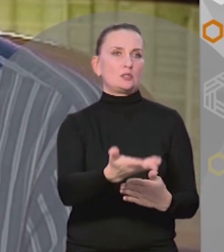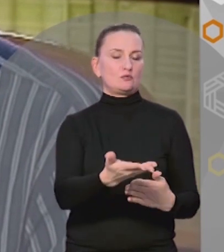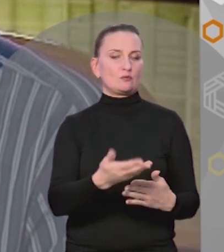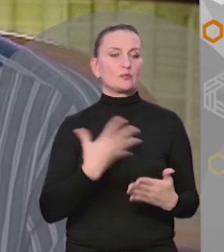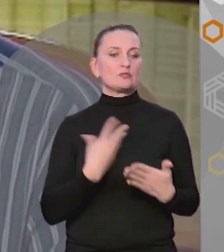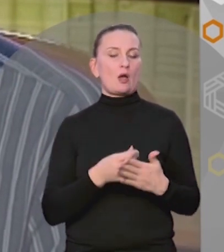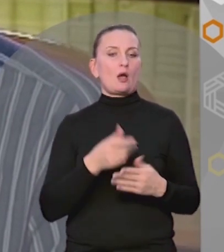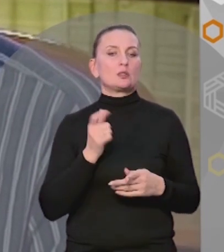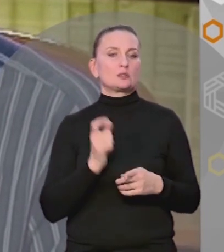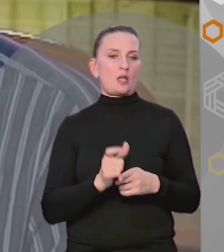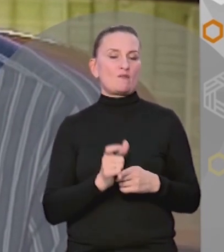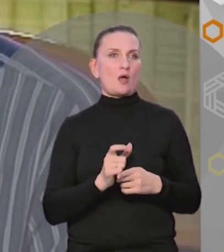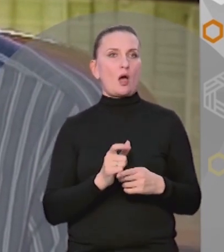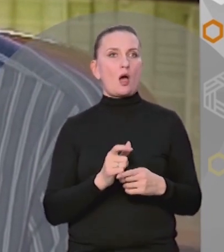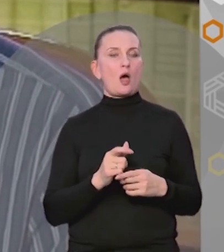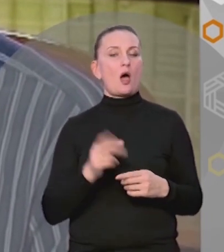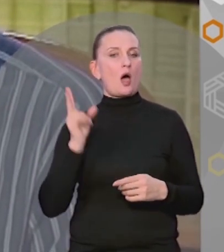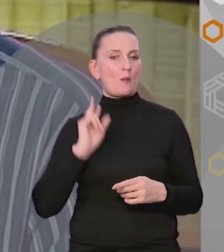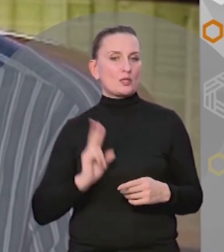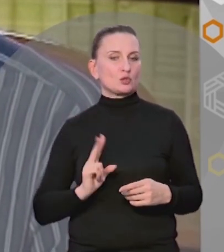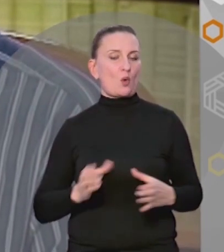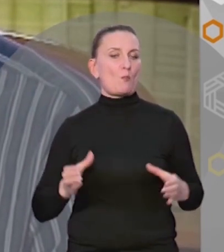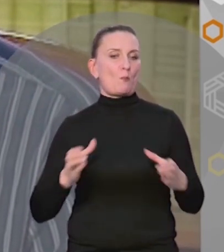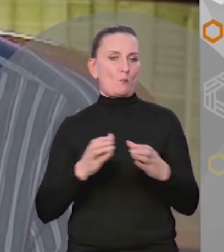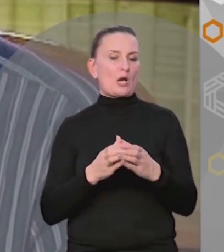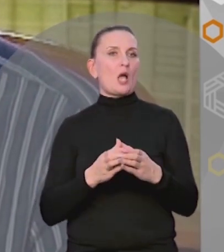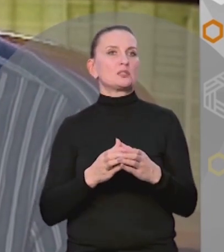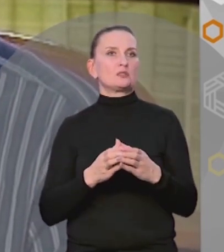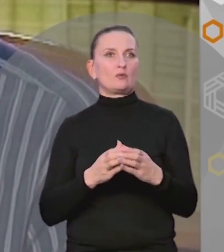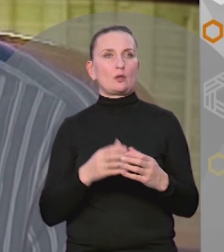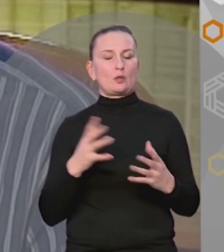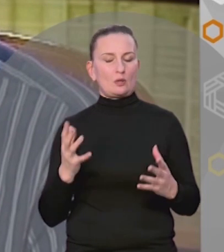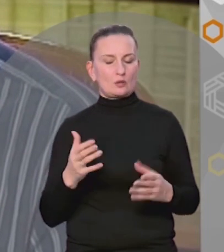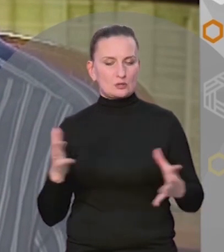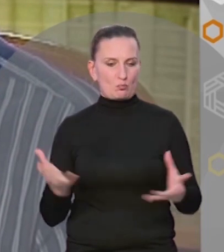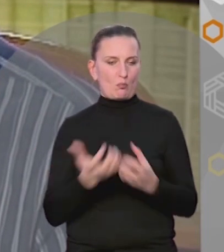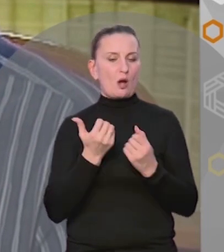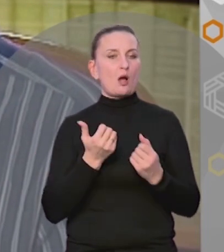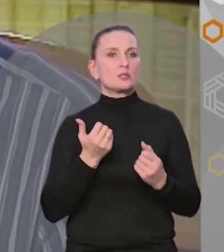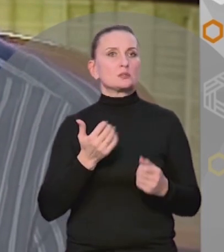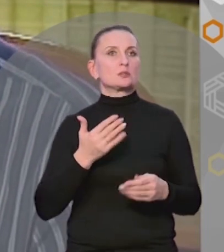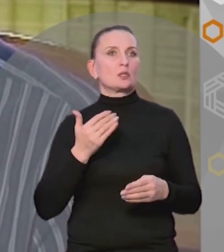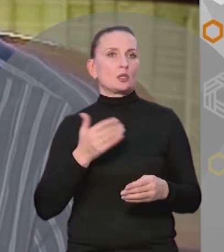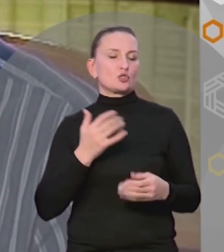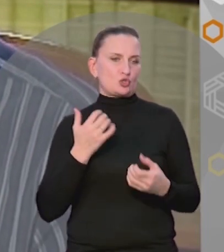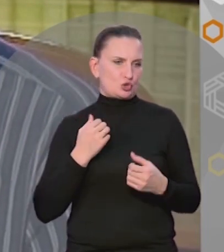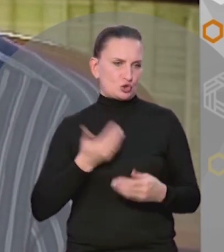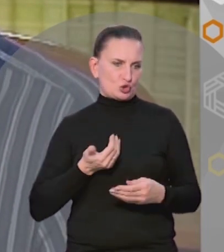Свои слова о морском братстве он подкрепил делами, спас жизнь